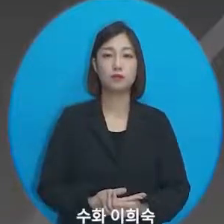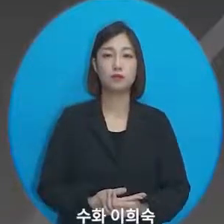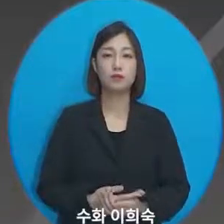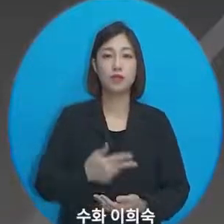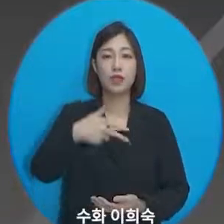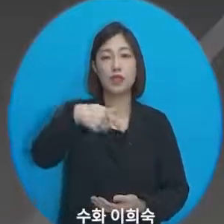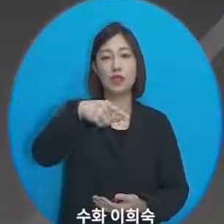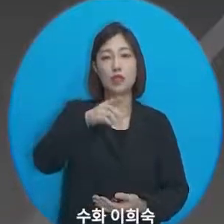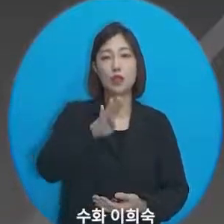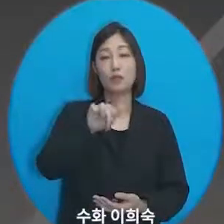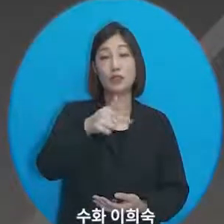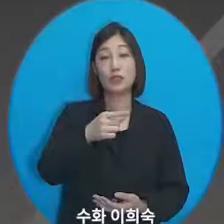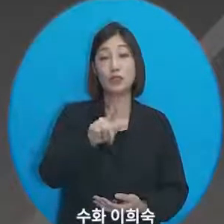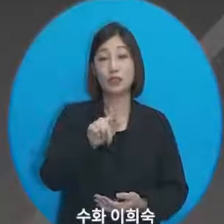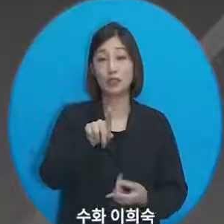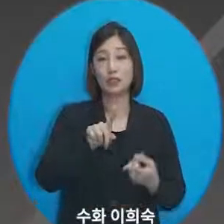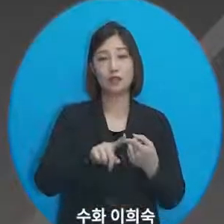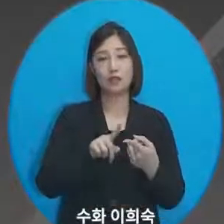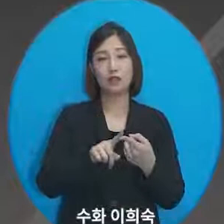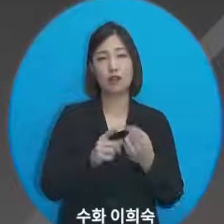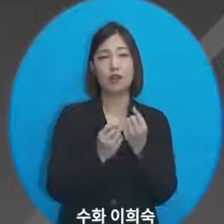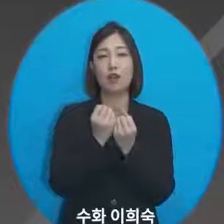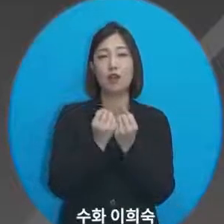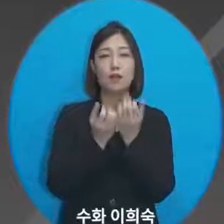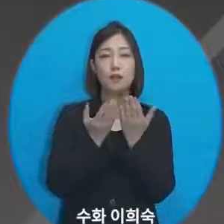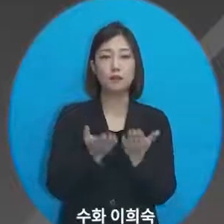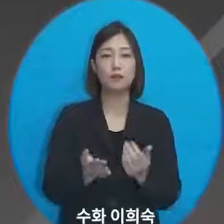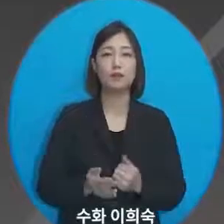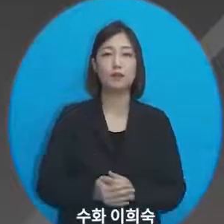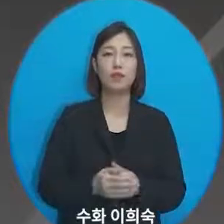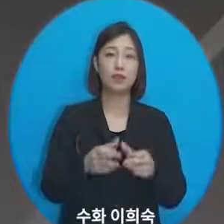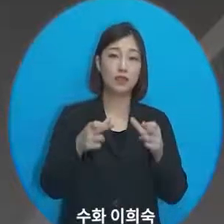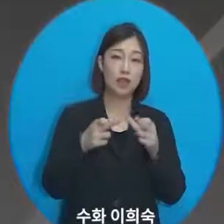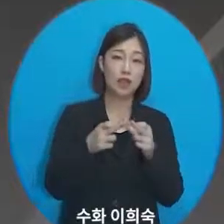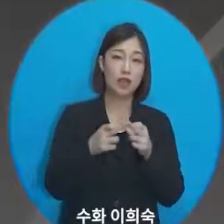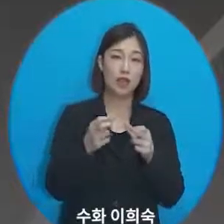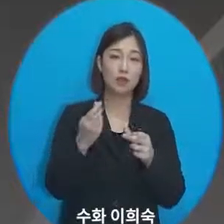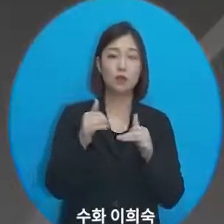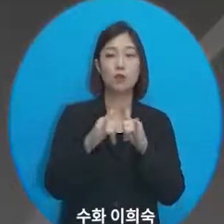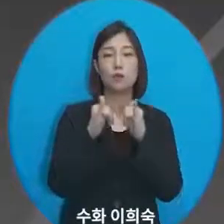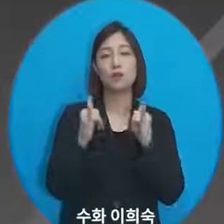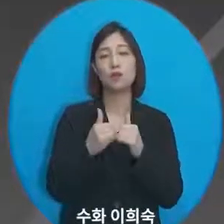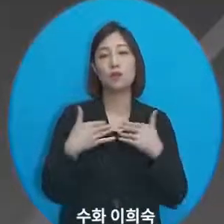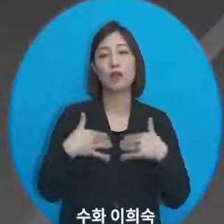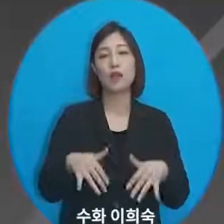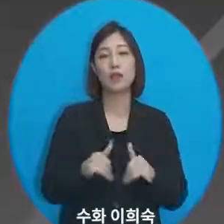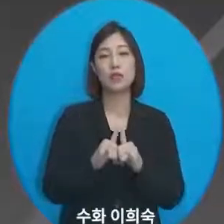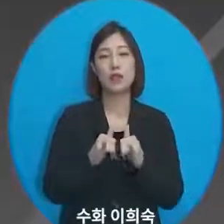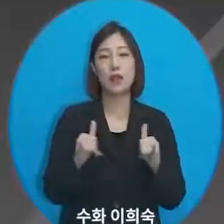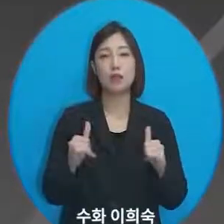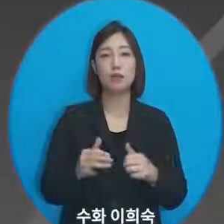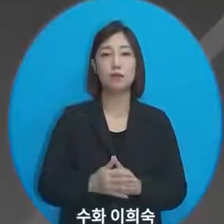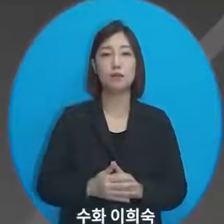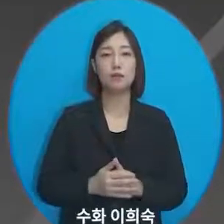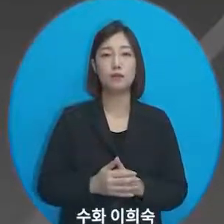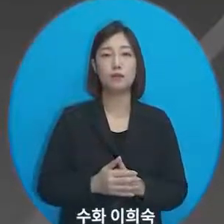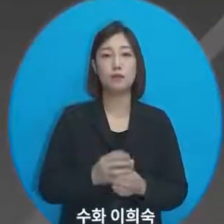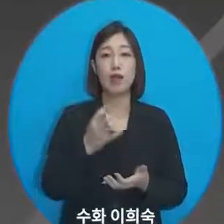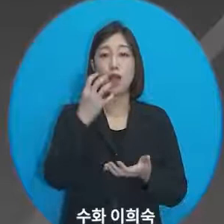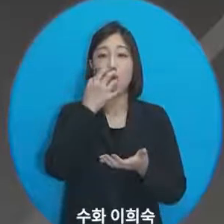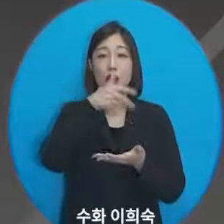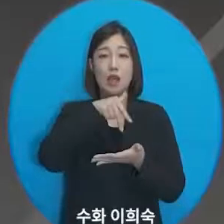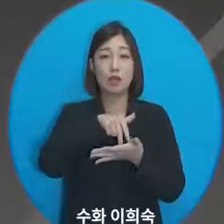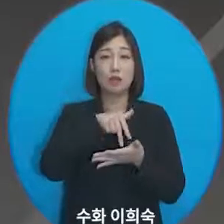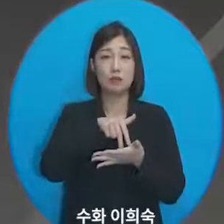접근권을 좀 말씀을 드릴게요. 이 접근권은 장애인 또는 그 사회적 약자들이 어떤 그 비장애인과 똑같은